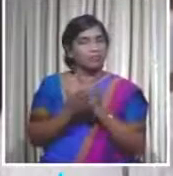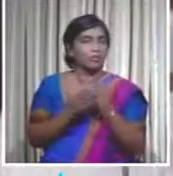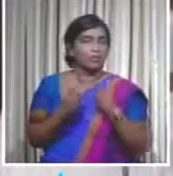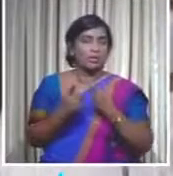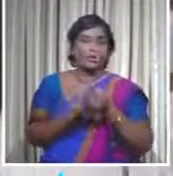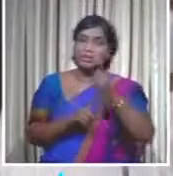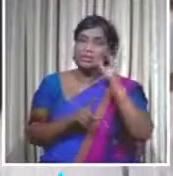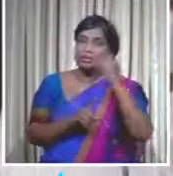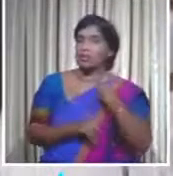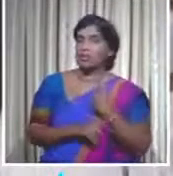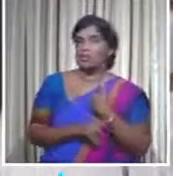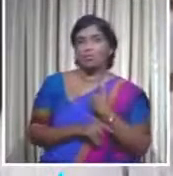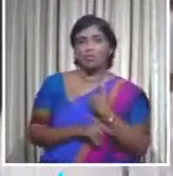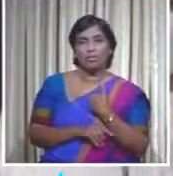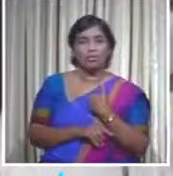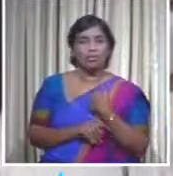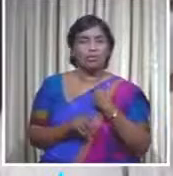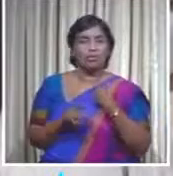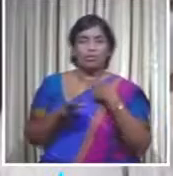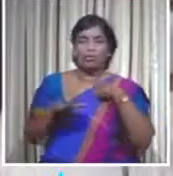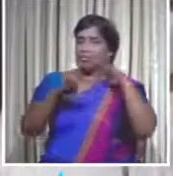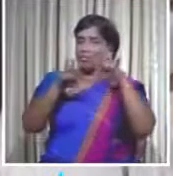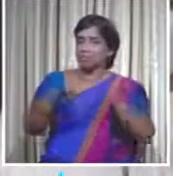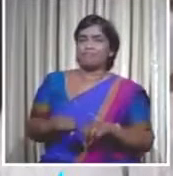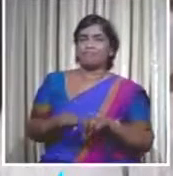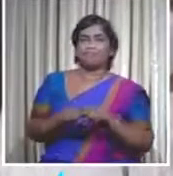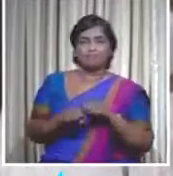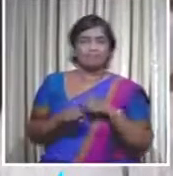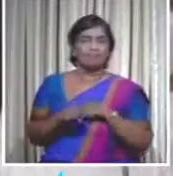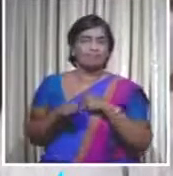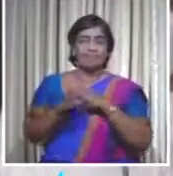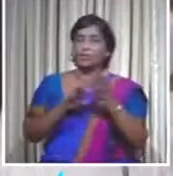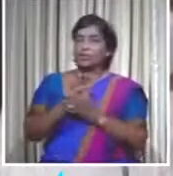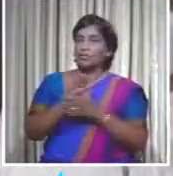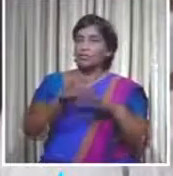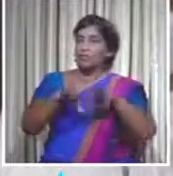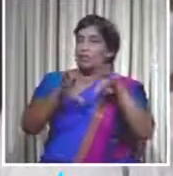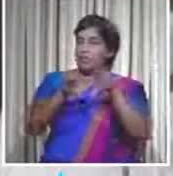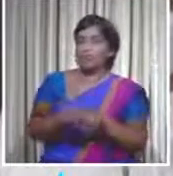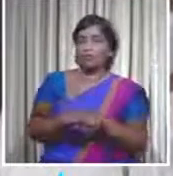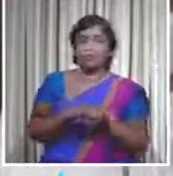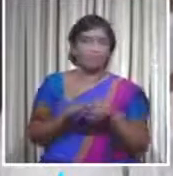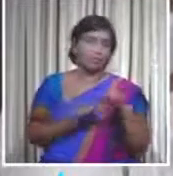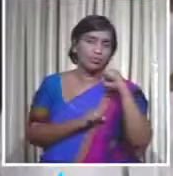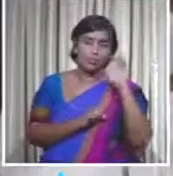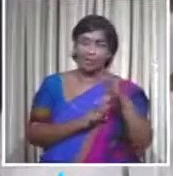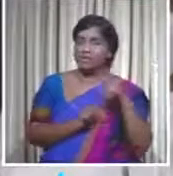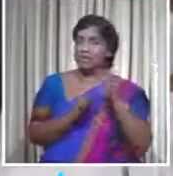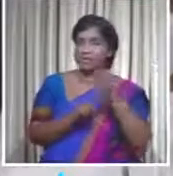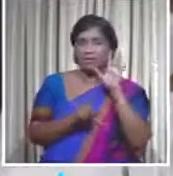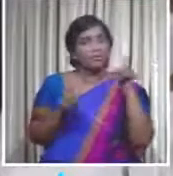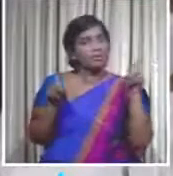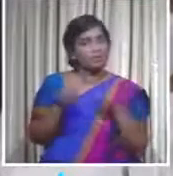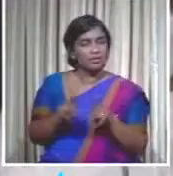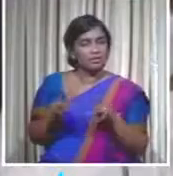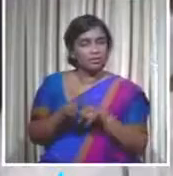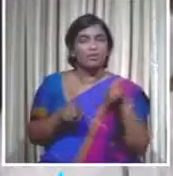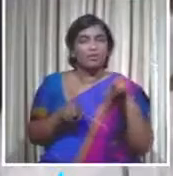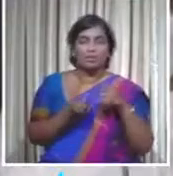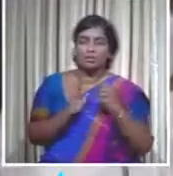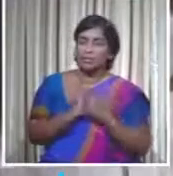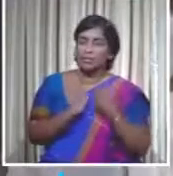තමුන්නාන්සලාගේ ජනාධිපතිතුමාගේ කකුල් වලට එතුමාගේ සපත්තු වලට අදේව සීලු දේවල් යටපත් කරලා තියෙනවා. ඒ වගේම තමයි